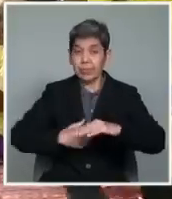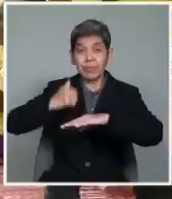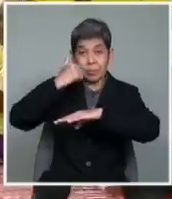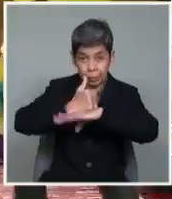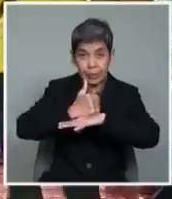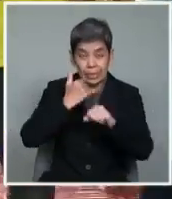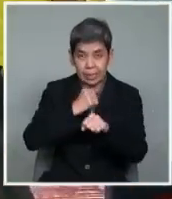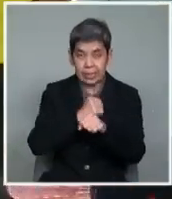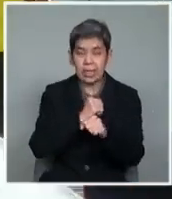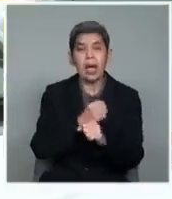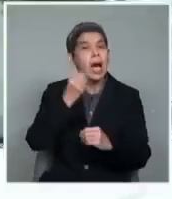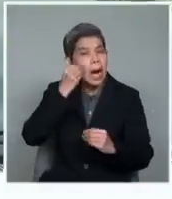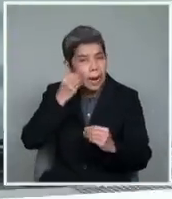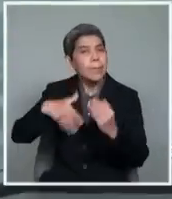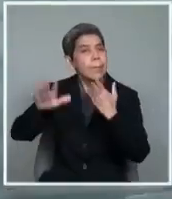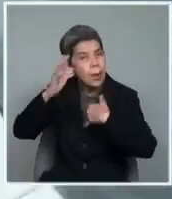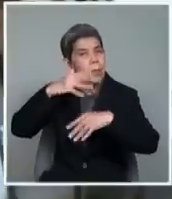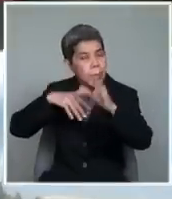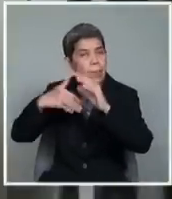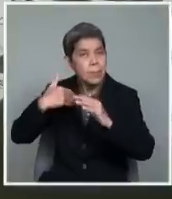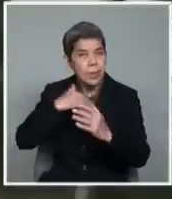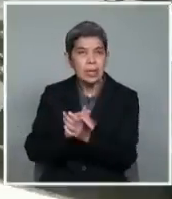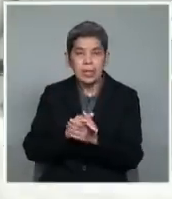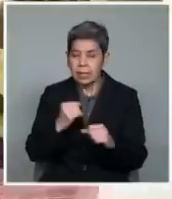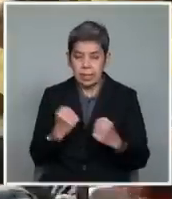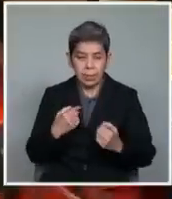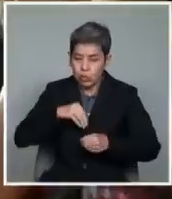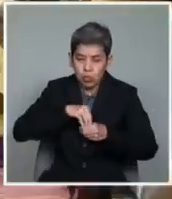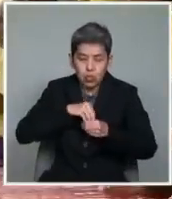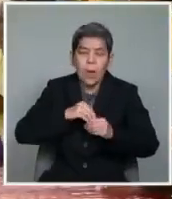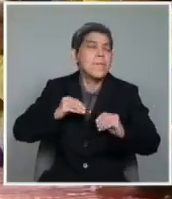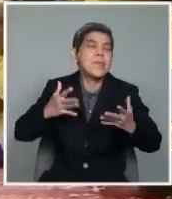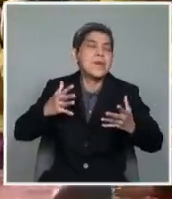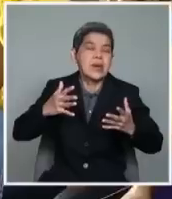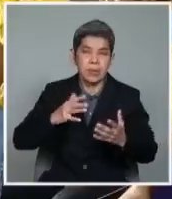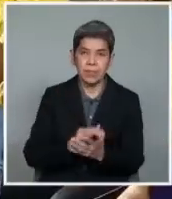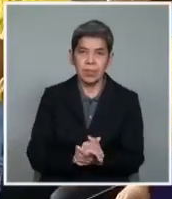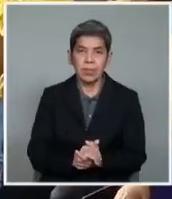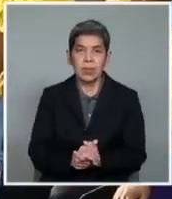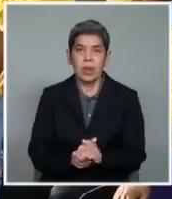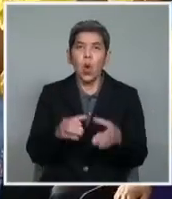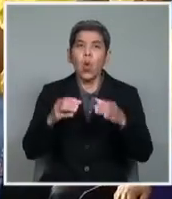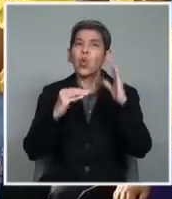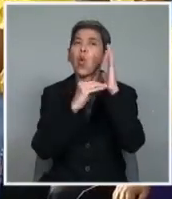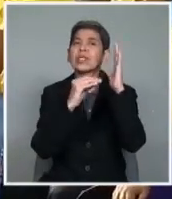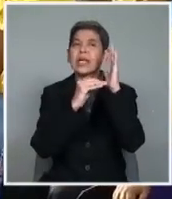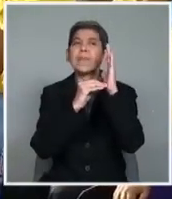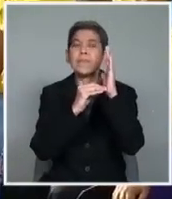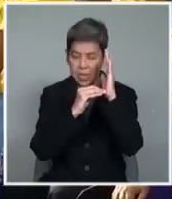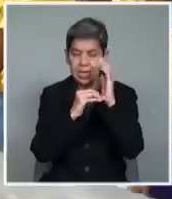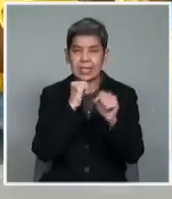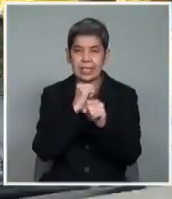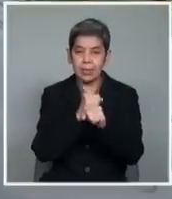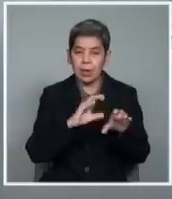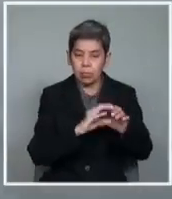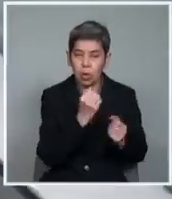มมีการเดินทางกลับไปแล้วบางส่วนนะครับเนื่องจากว่าไม่ได้เตรียมตัวมาปักหลักนั่นเองครับนอกจากนี้กรุงเทพมหานครยังได้จัดรถสุข